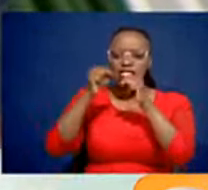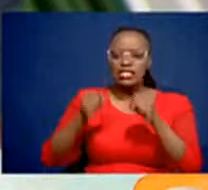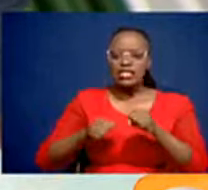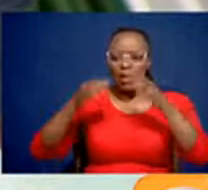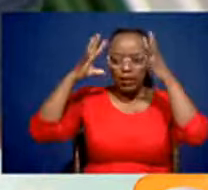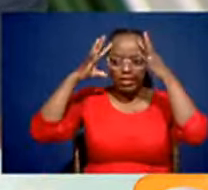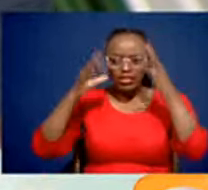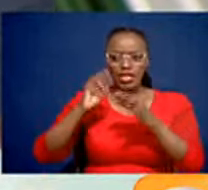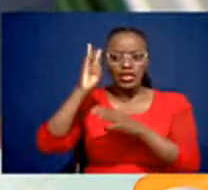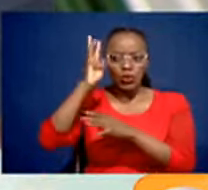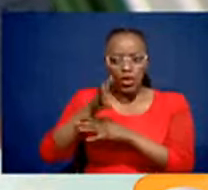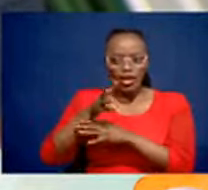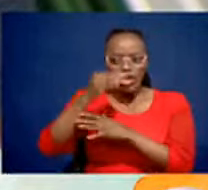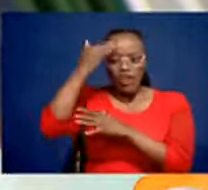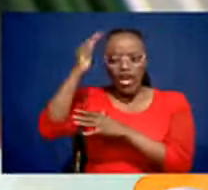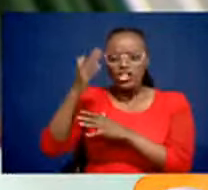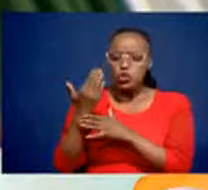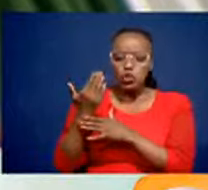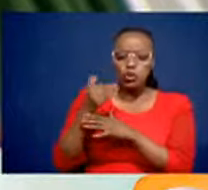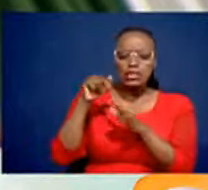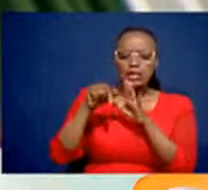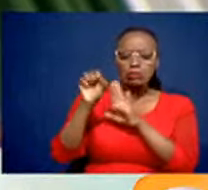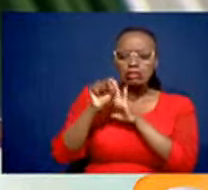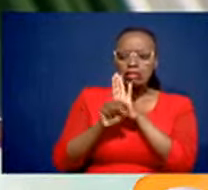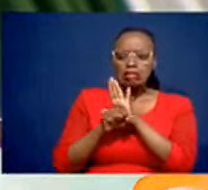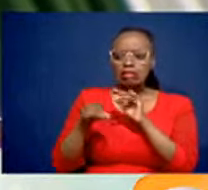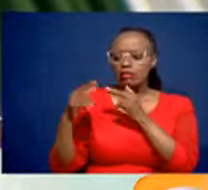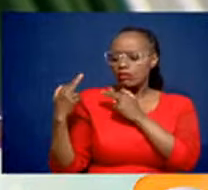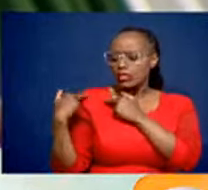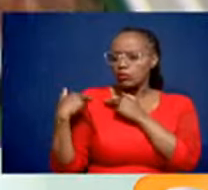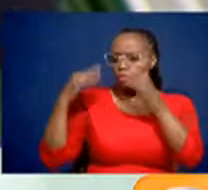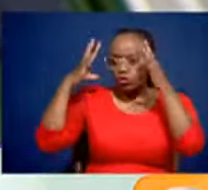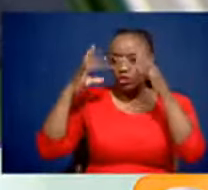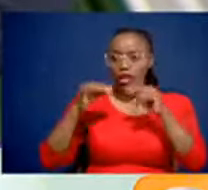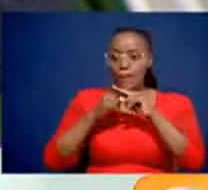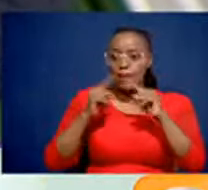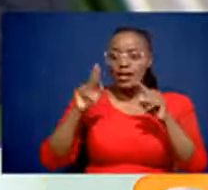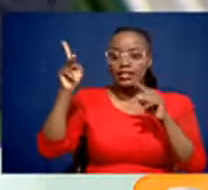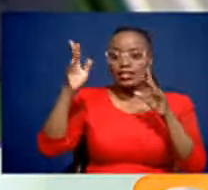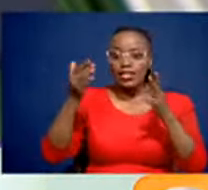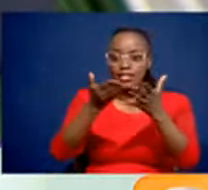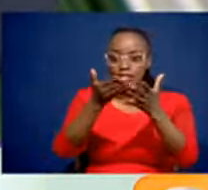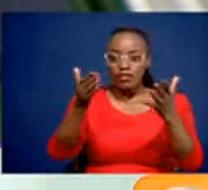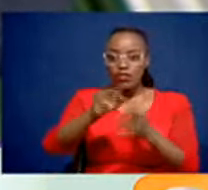itaamua, sijui deep state ndio itaamua. Lakini wa Kenya